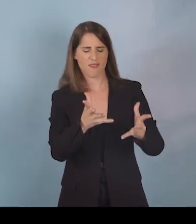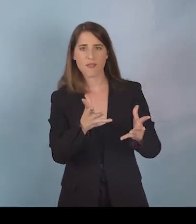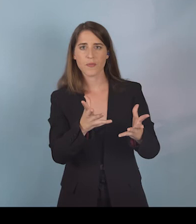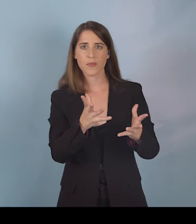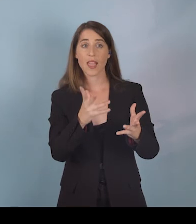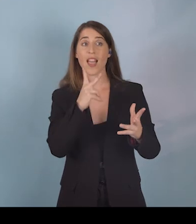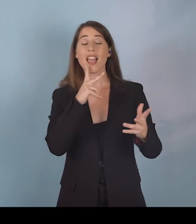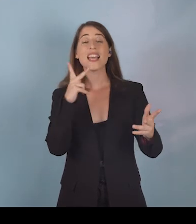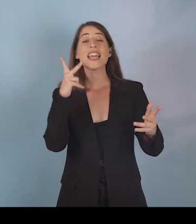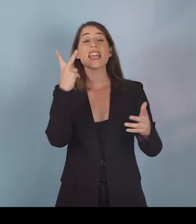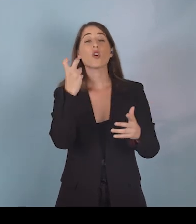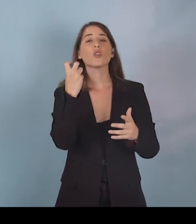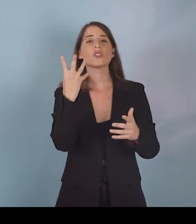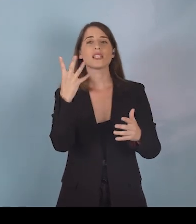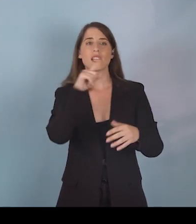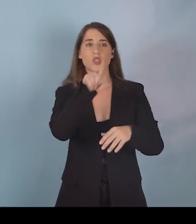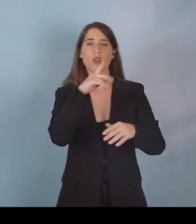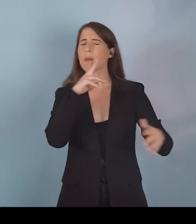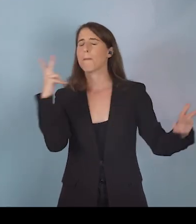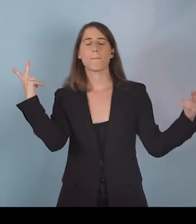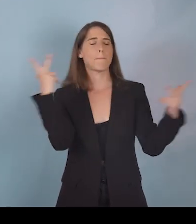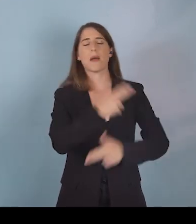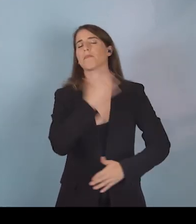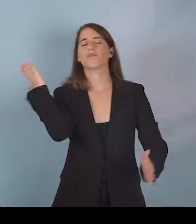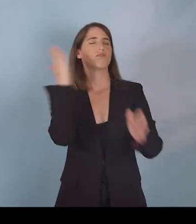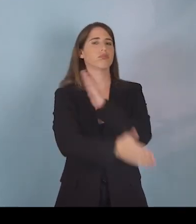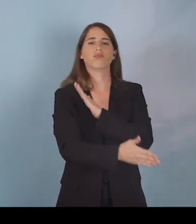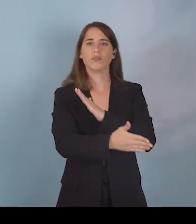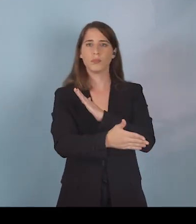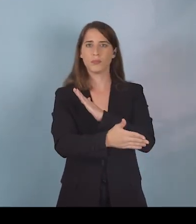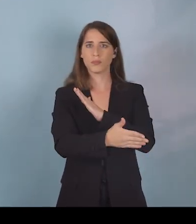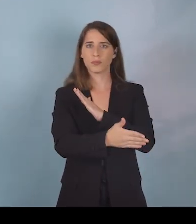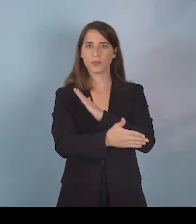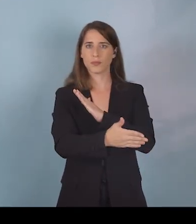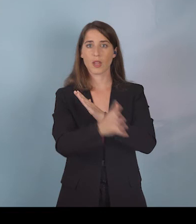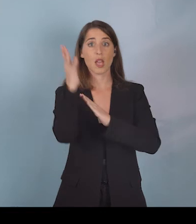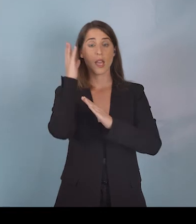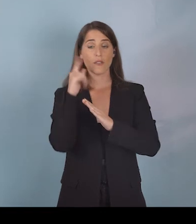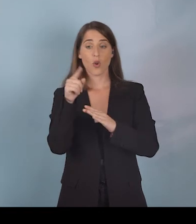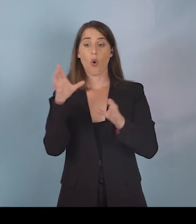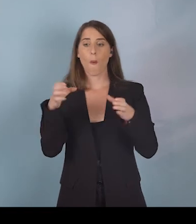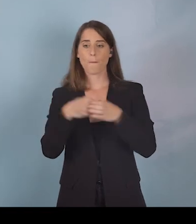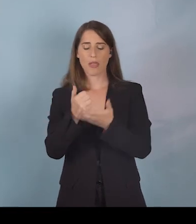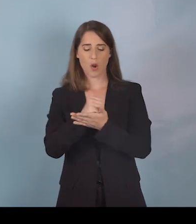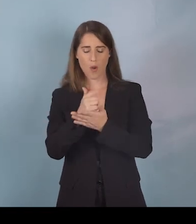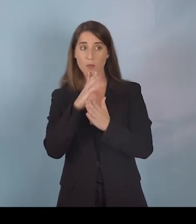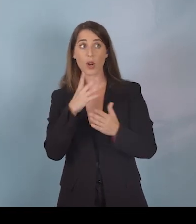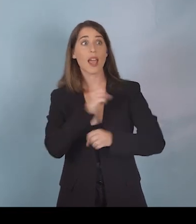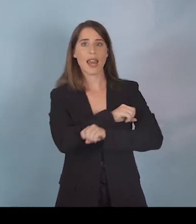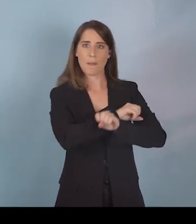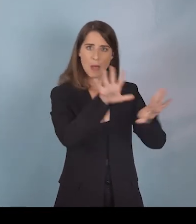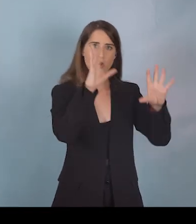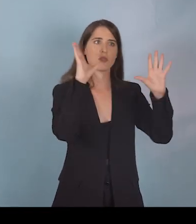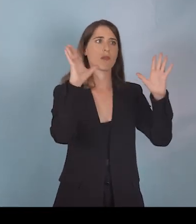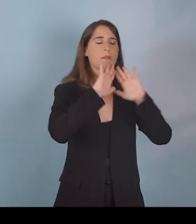η ρητορική μίσους για οποιονδήποτε, κυρίως για τις κοινότητες ΛΟΑΤΚΙ. Αυτό γίνεται και σε αυτό